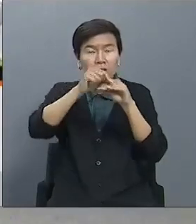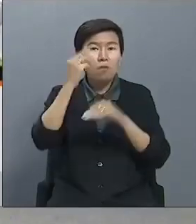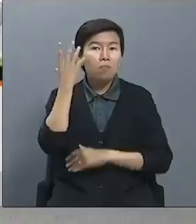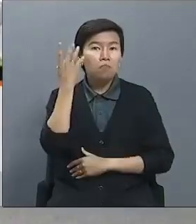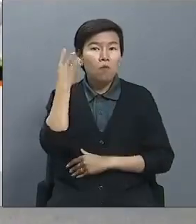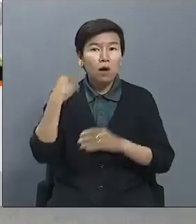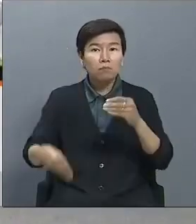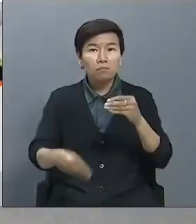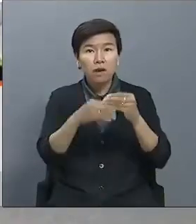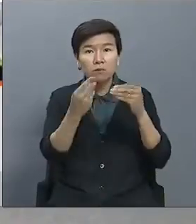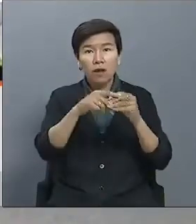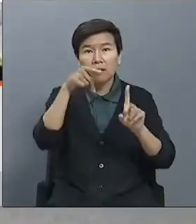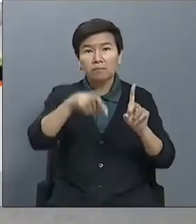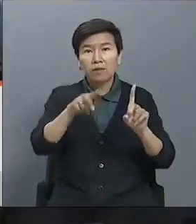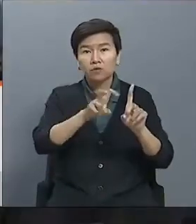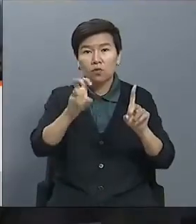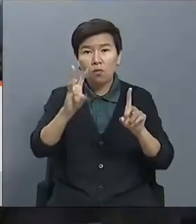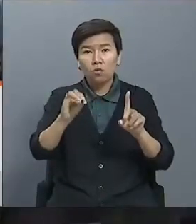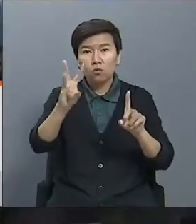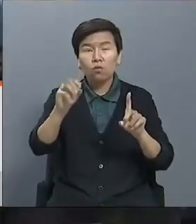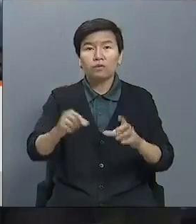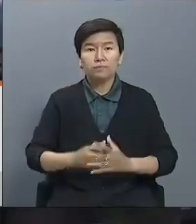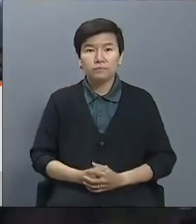นะครับเพิ่งจับว่าตัวเลขผู้เสียชีวิตและผู้ติดเชื้อสูงกว่าที่อื่นๆในโลกครับขณะที่ผู้ติดชีวิตสูงกว่าตัวเล็กในจีนในช่วงที่มีการระบาดรุนแรงนอกจากนี้แล้วนะครับตายเขตรอก็ยังตื่นให้ทุกประเทศนั้นใช้วิธีการตรวจฆ่าเชื้อแบบครอบคลุมหาแหล่งที่มาของเชื้อโดยมาตรการกับกันโรคและลดกิจกรรมทางสังคมถ้อยแถลงของผู้มีการองค์การอนามัยโลกนะครับก็มีขึ้นในขณะที่ตัวเลขผู้เสียชีวิตและผู้ติดเชื้อในหลายประเทศในยุโรปยังพุ่งสูงอย่างน่าตกใจโดยเฉพาะอิตาลีนะครับซึ่งเป็นประเทศที่เกิดการระบาดหนักสุดในภูมิภาคในยอดผู้ติดเชื้ออย่างสูงทำสถิติรายวันเมื่อวานนี้มีผู้ติดเชื้อเพิ่มถึง1266